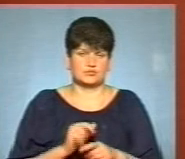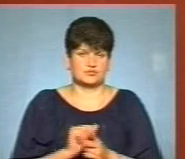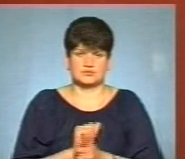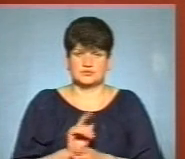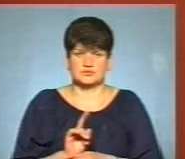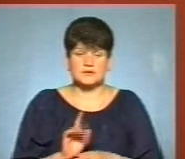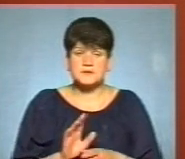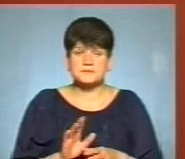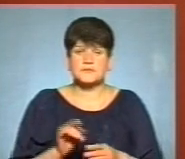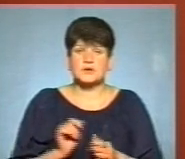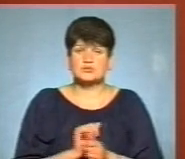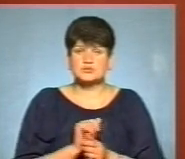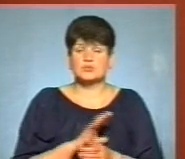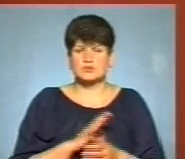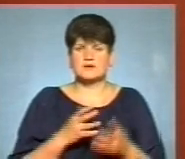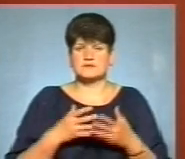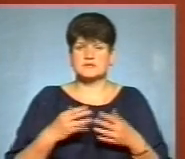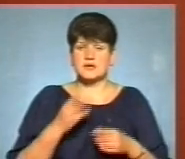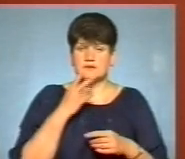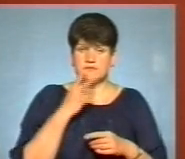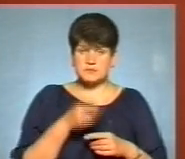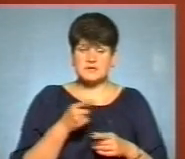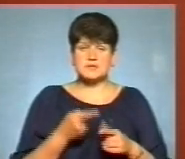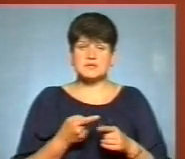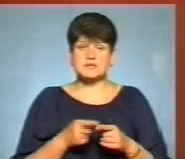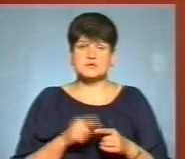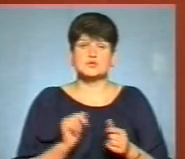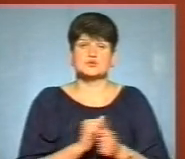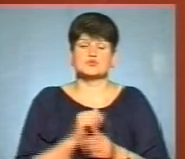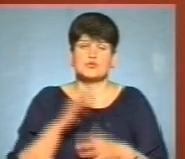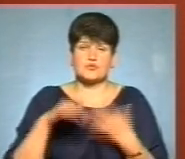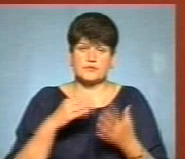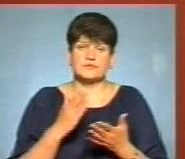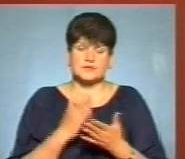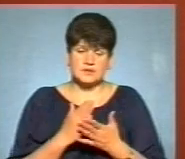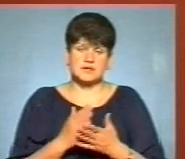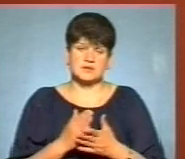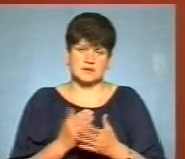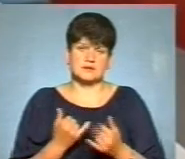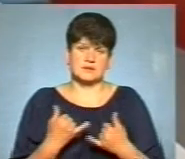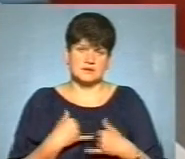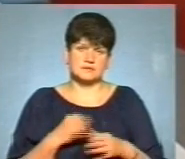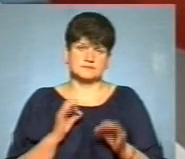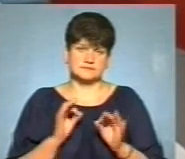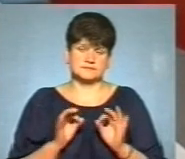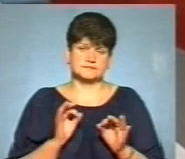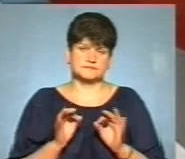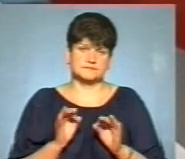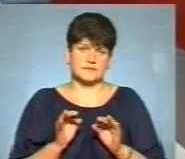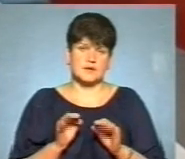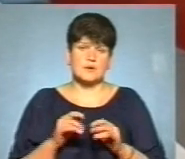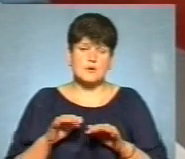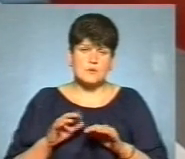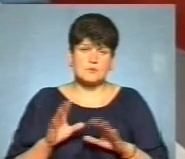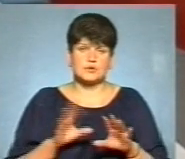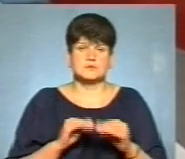посушливим, посушливий була весна, але бачите, ось ці суховії, вони характерні для наших теренів, проходяться по